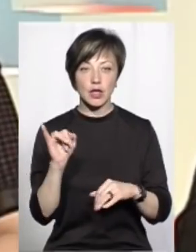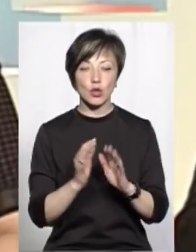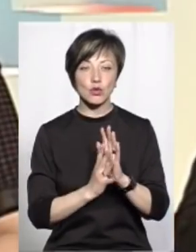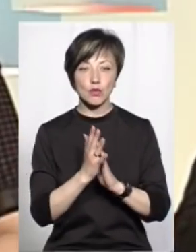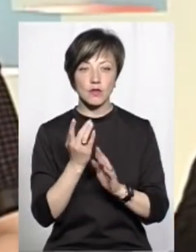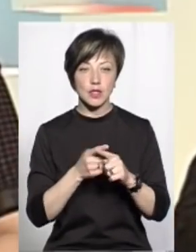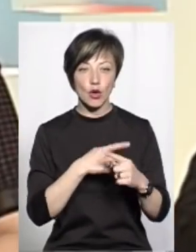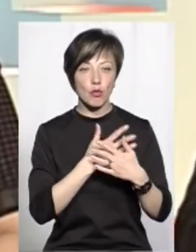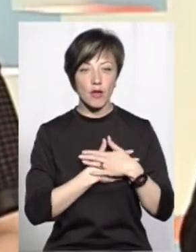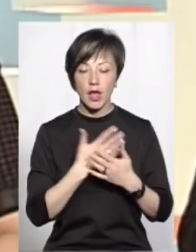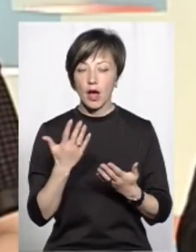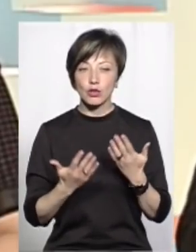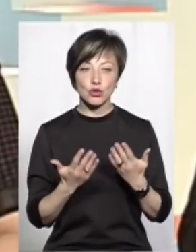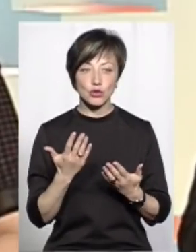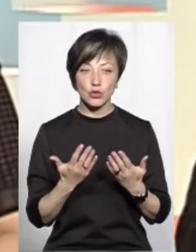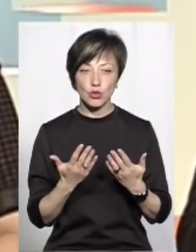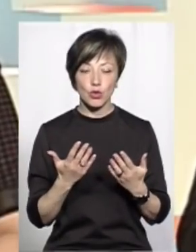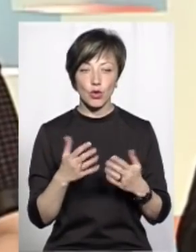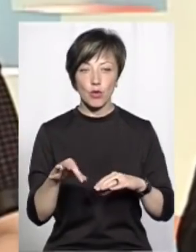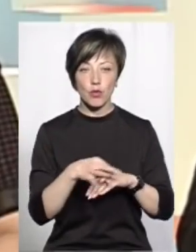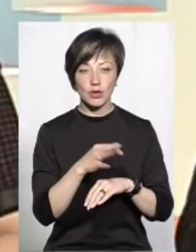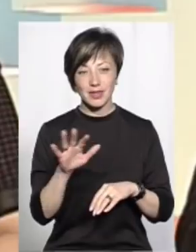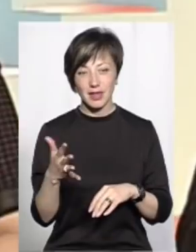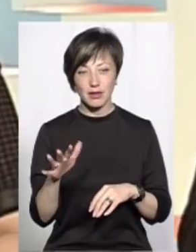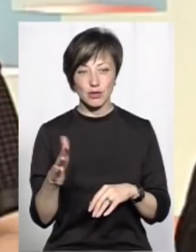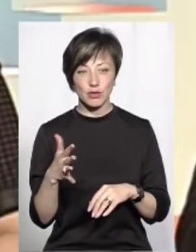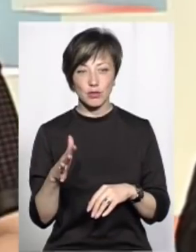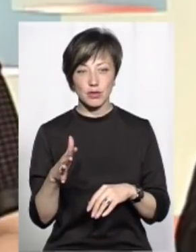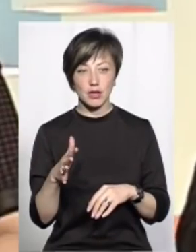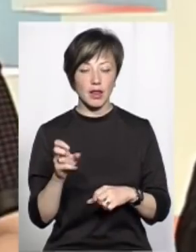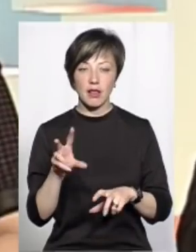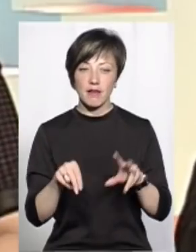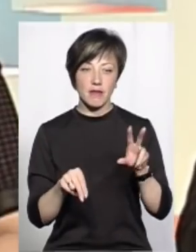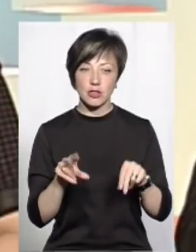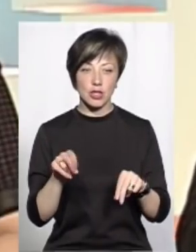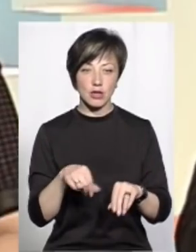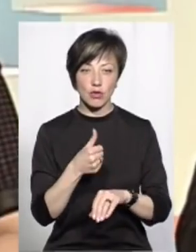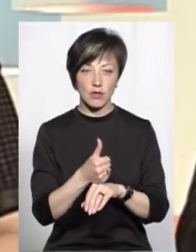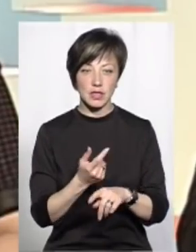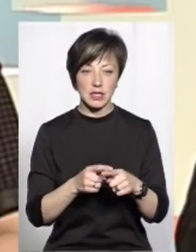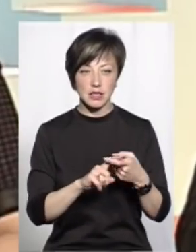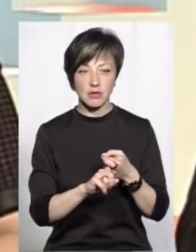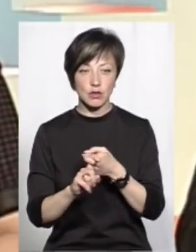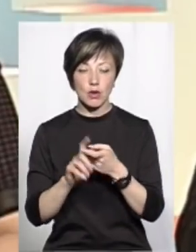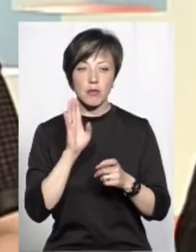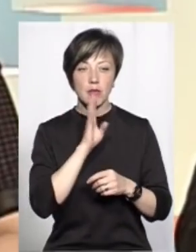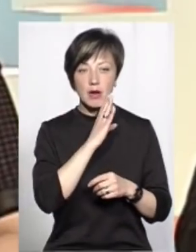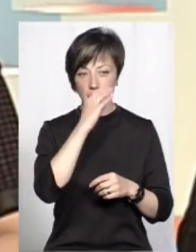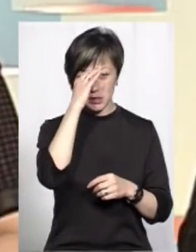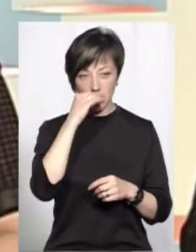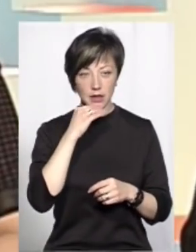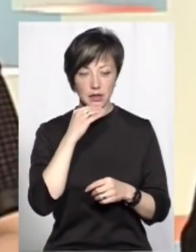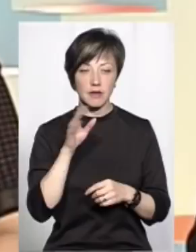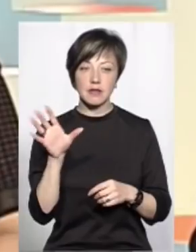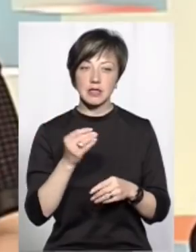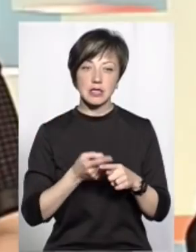ростуть в цій любові. Якщо подружжя так собі, так, і не вважається головним цей зв'язок мами і папи, тому